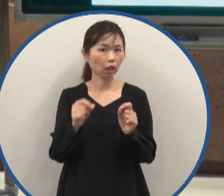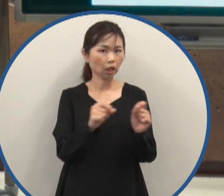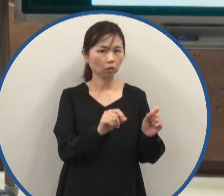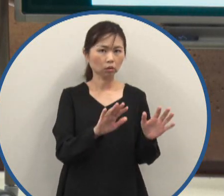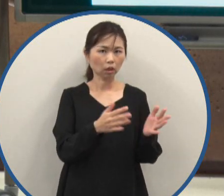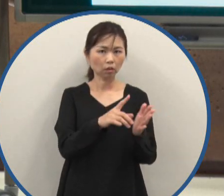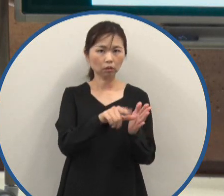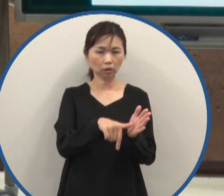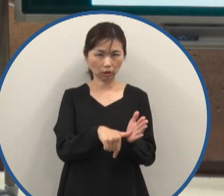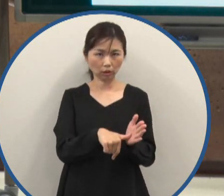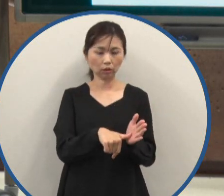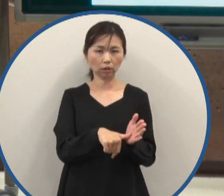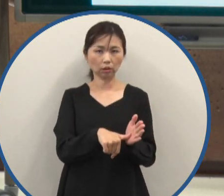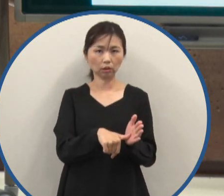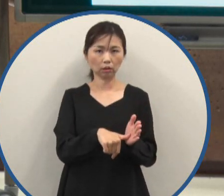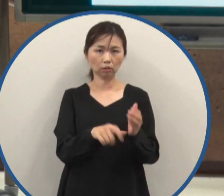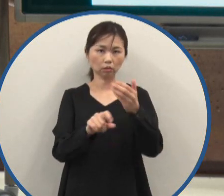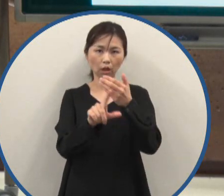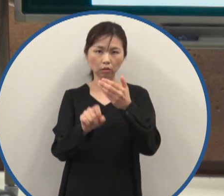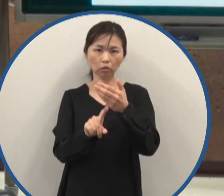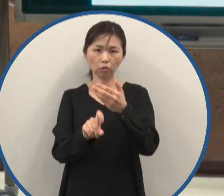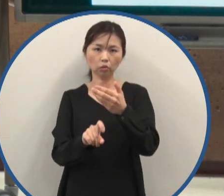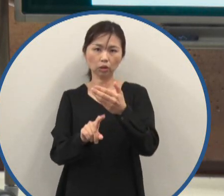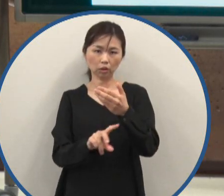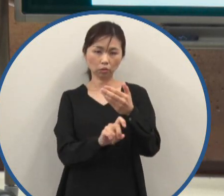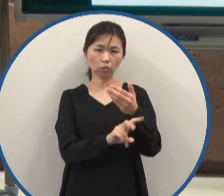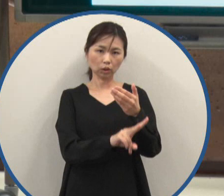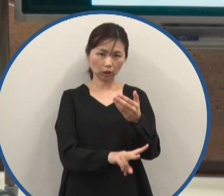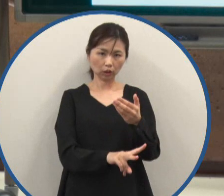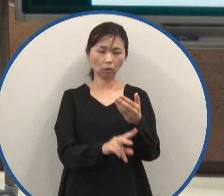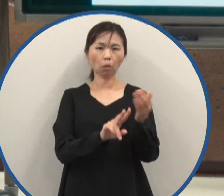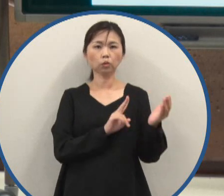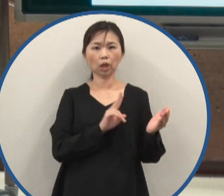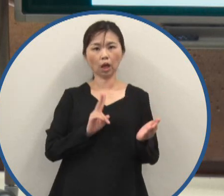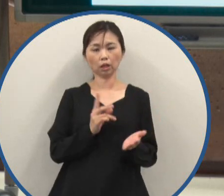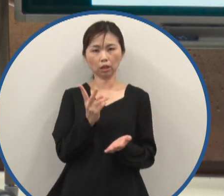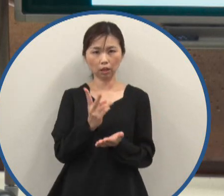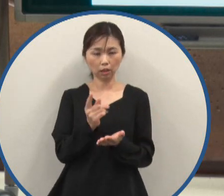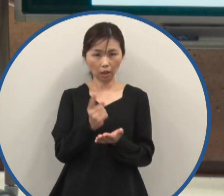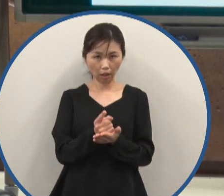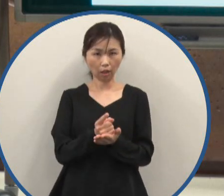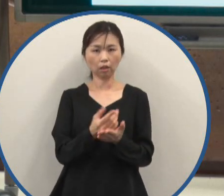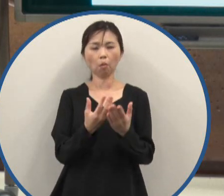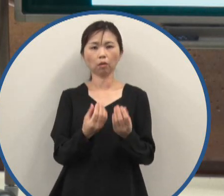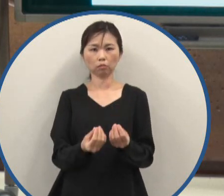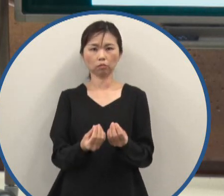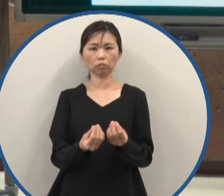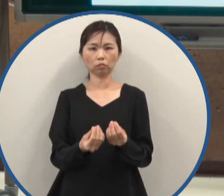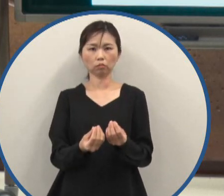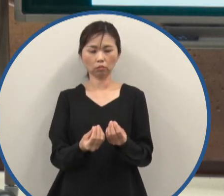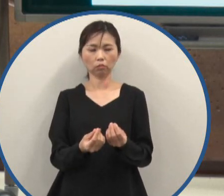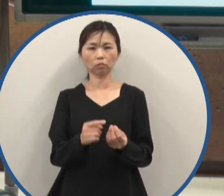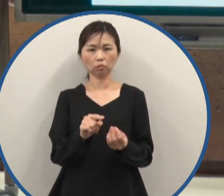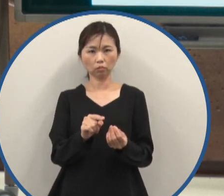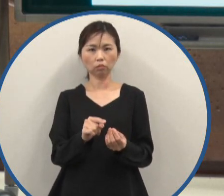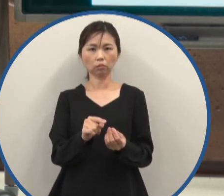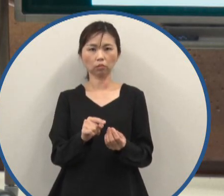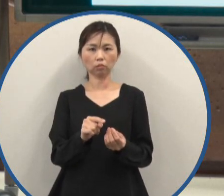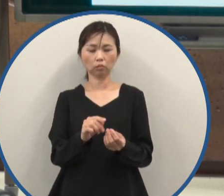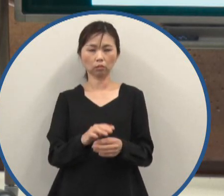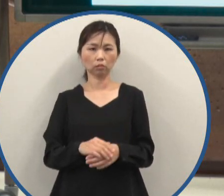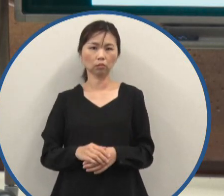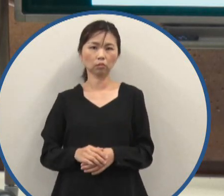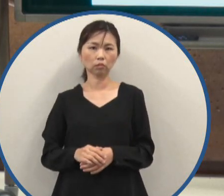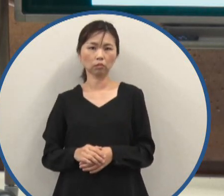ね、まあ、11、12の2日間で終わってしまうと、まあ、こういう状況でありまして、まあ商業施